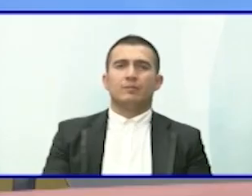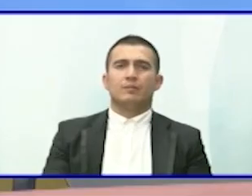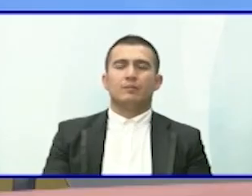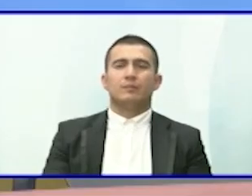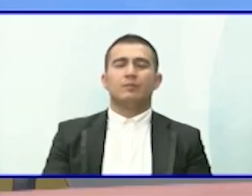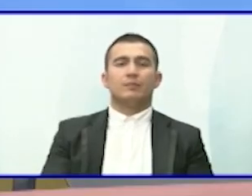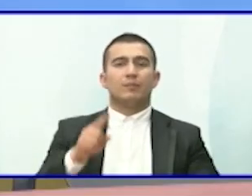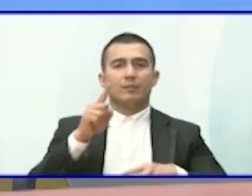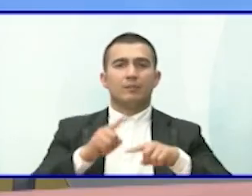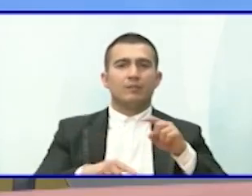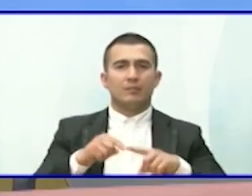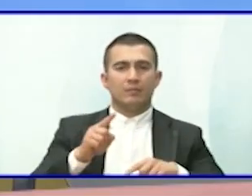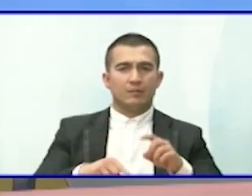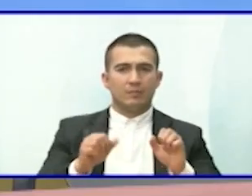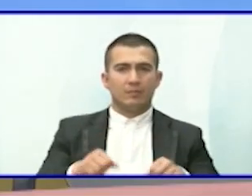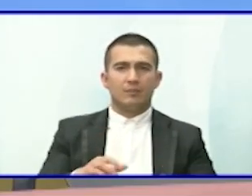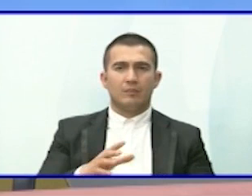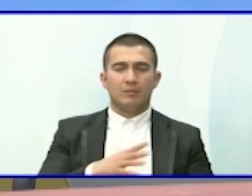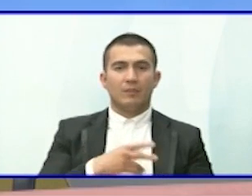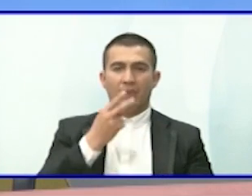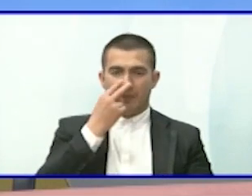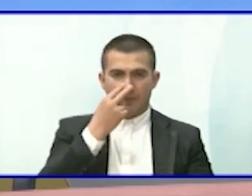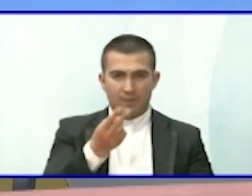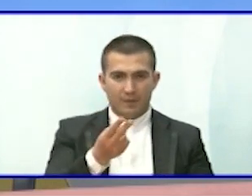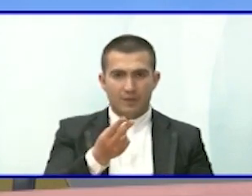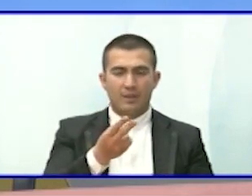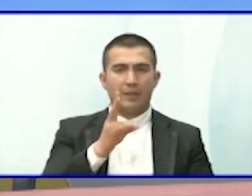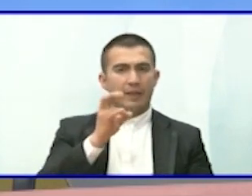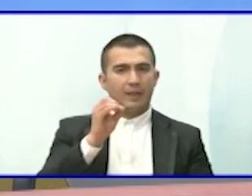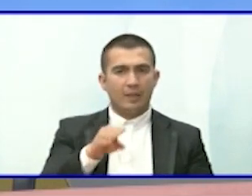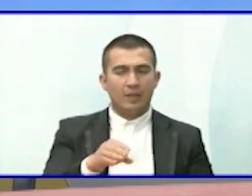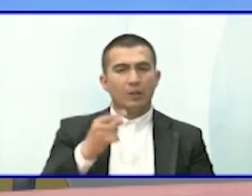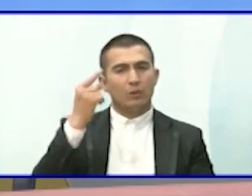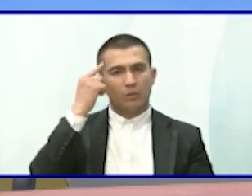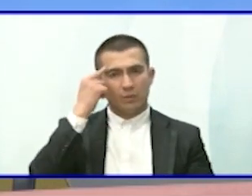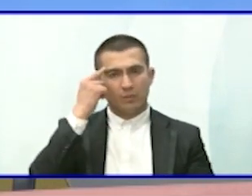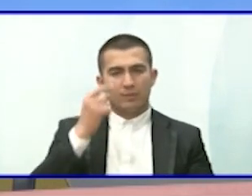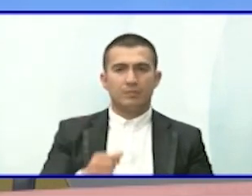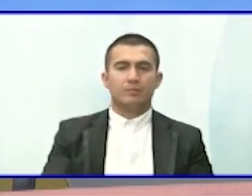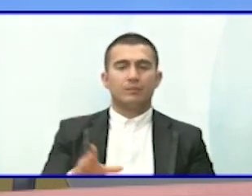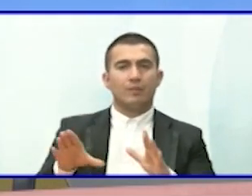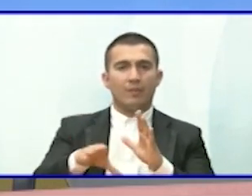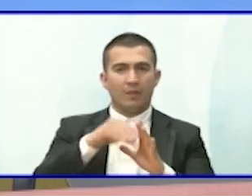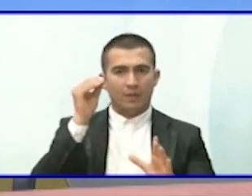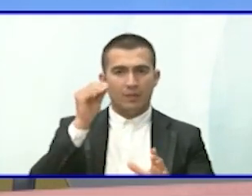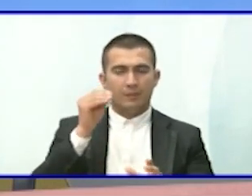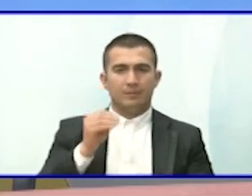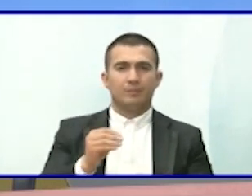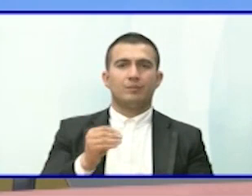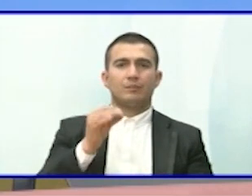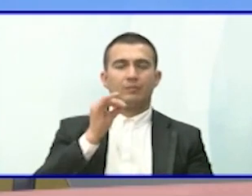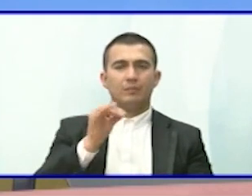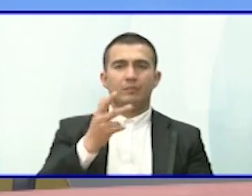родительный вижу нет думаю выбираем из